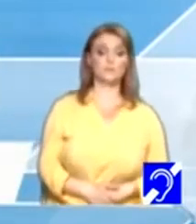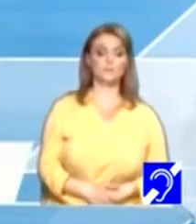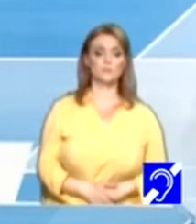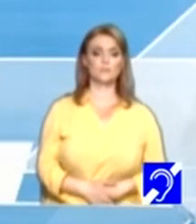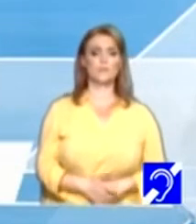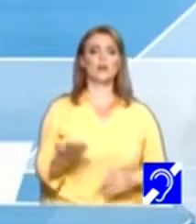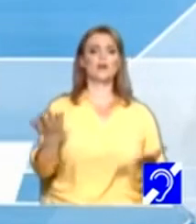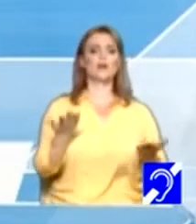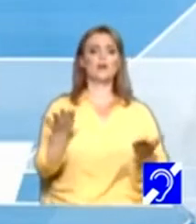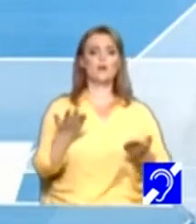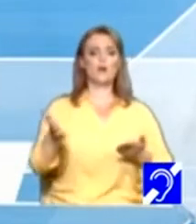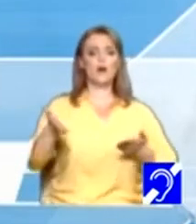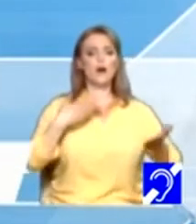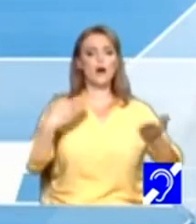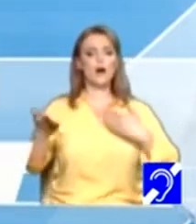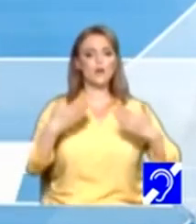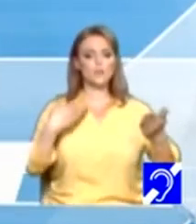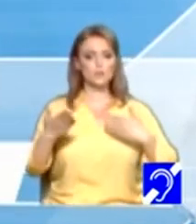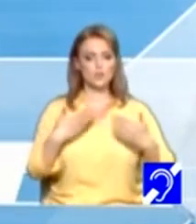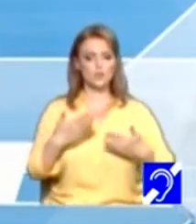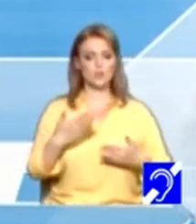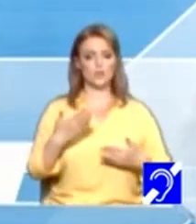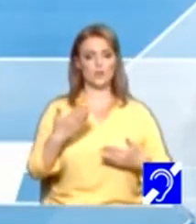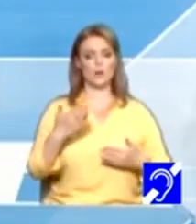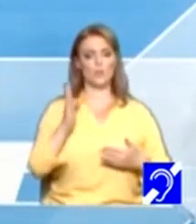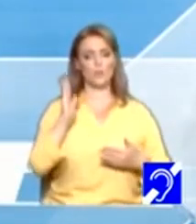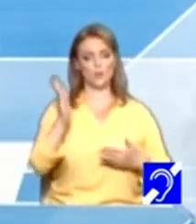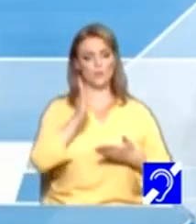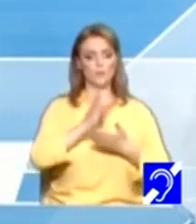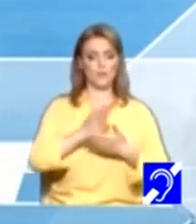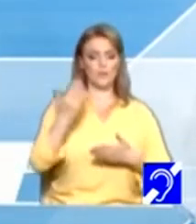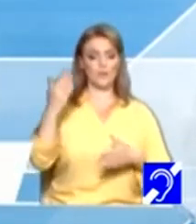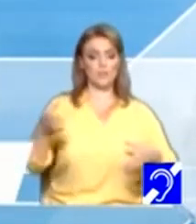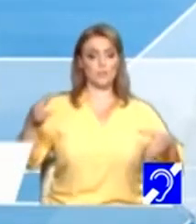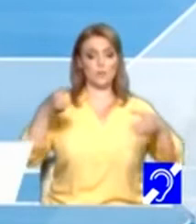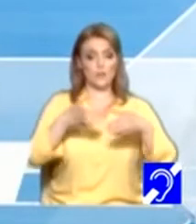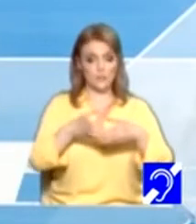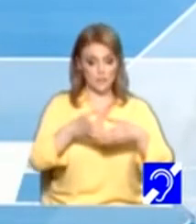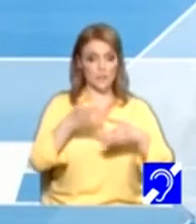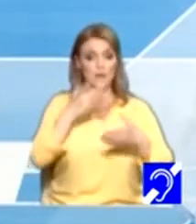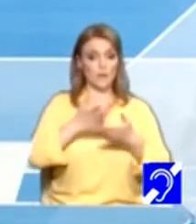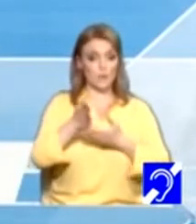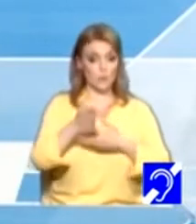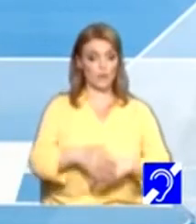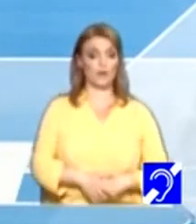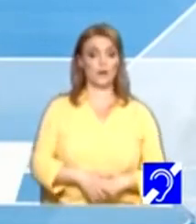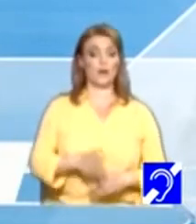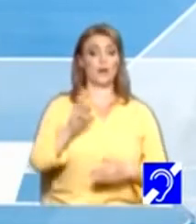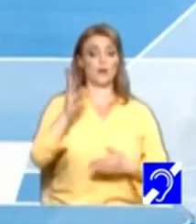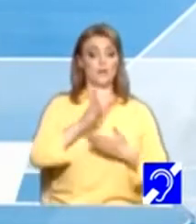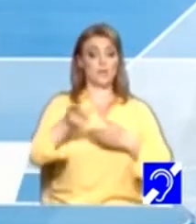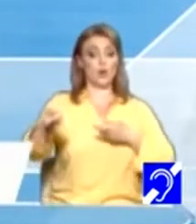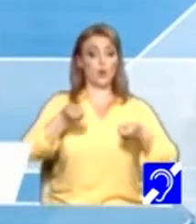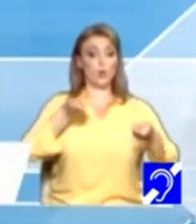ce atitudine va avea față de justiție partidul dumneavoastră, care este condus și poartă numele